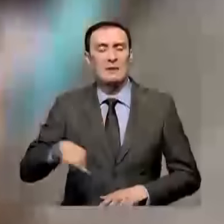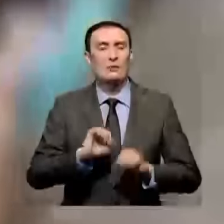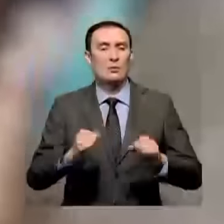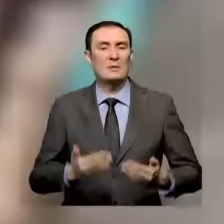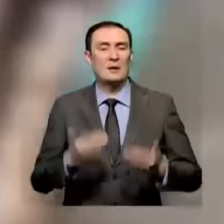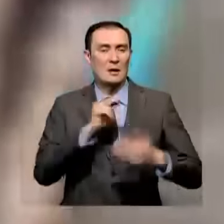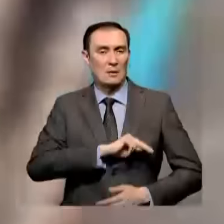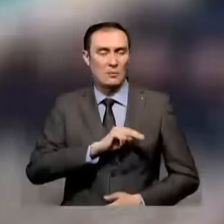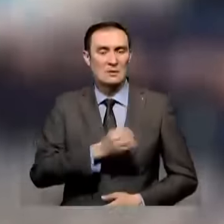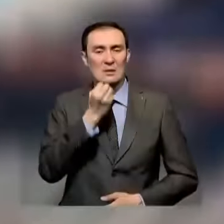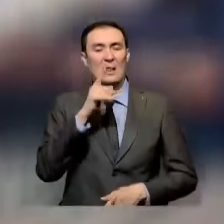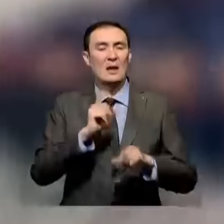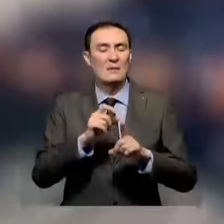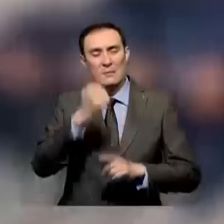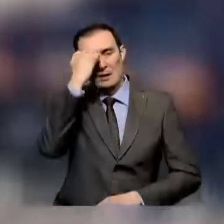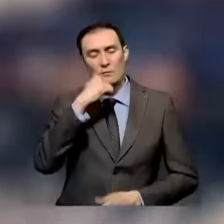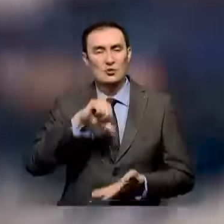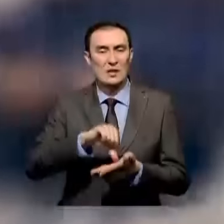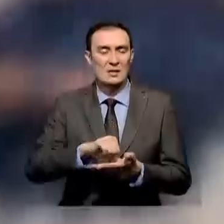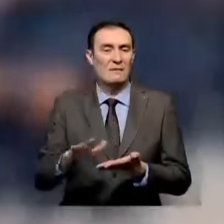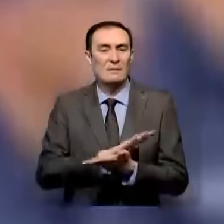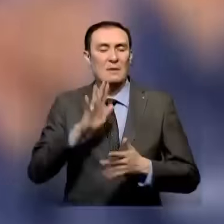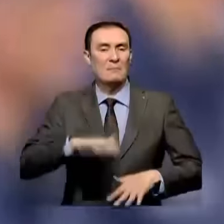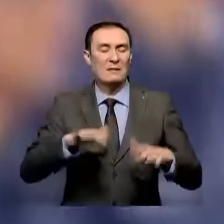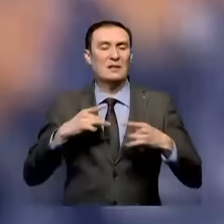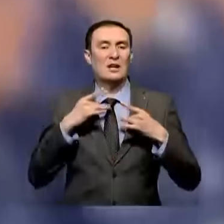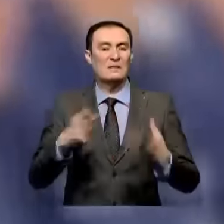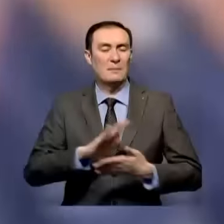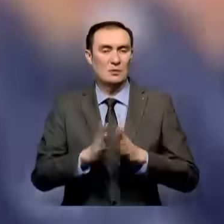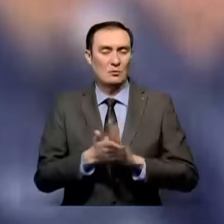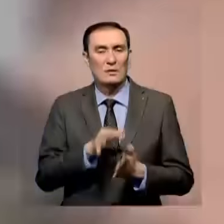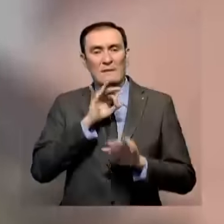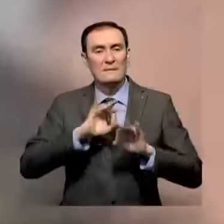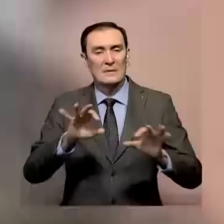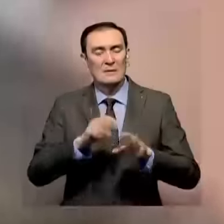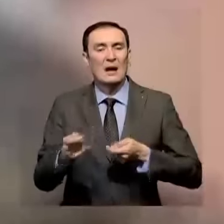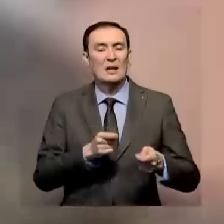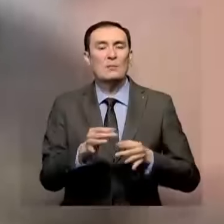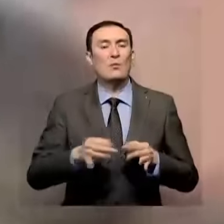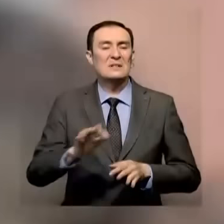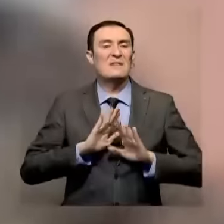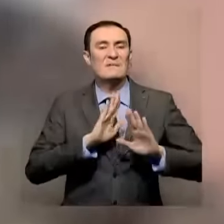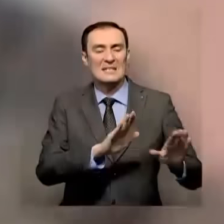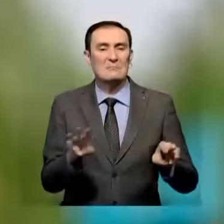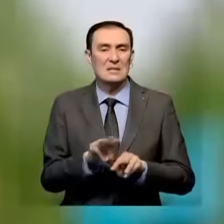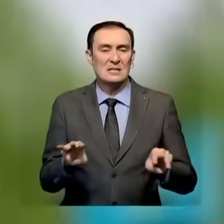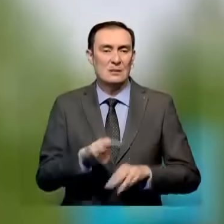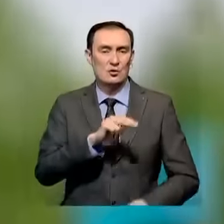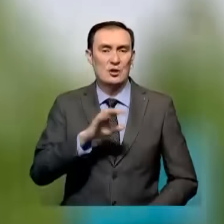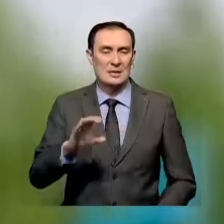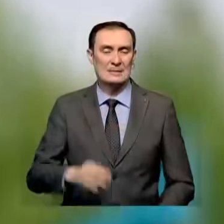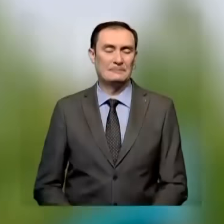работ. Слова благодарности участникам ликвидации паводков в торжественной обстановке выразили аким области и вице-министр по ЧС.